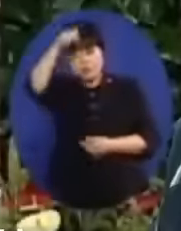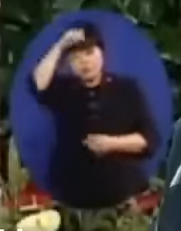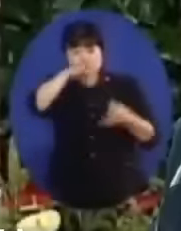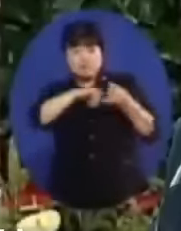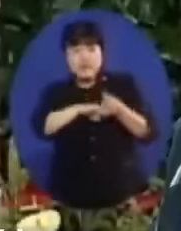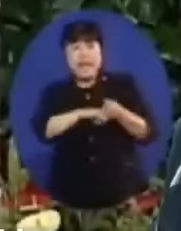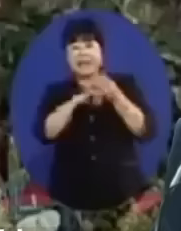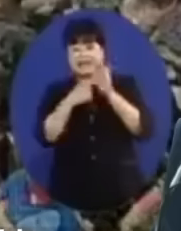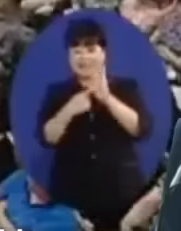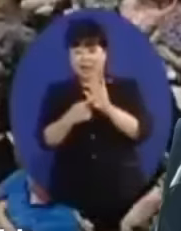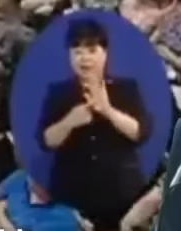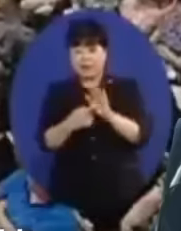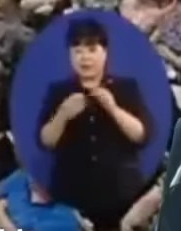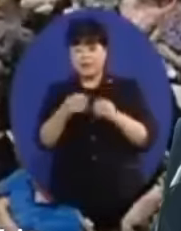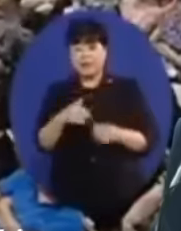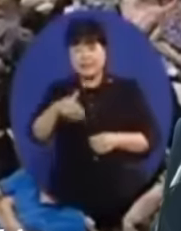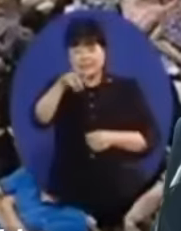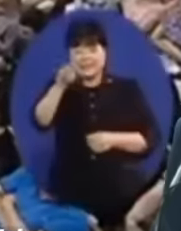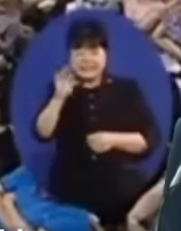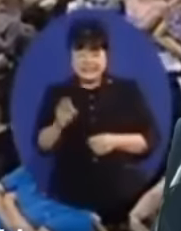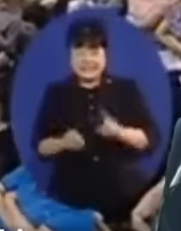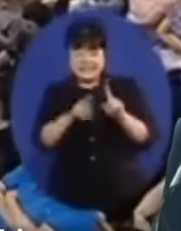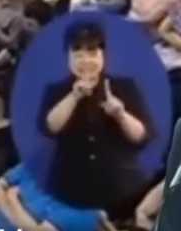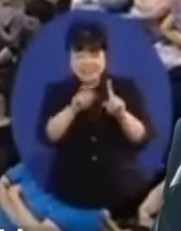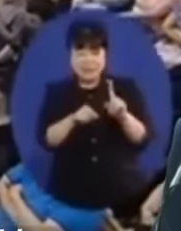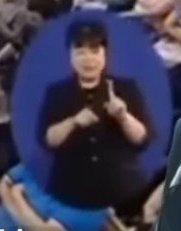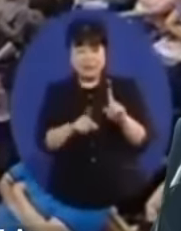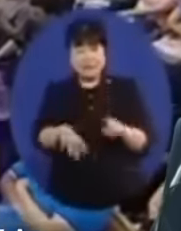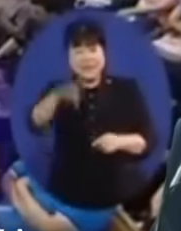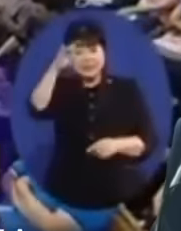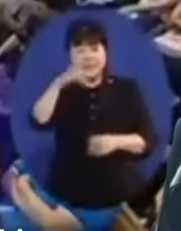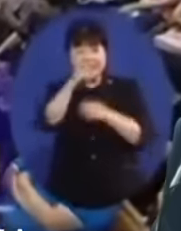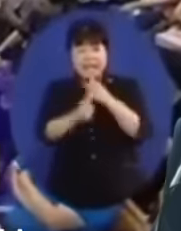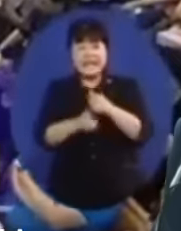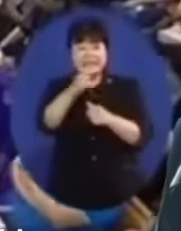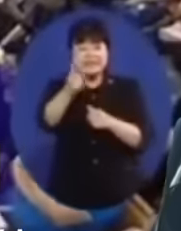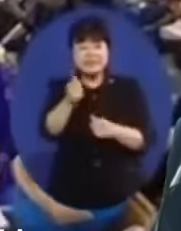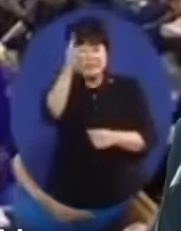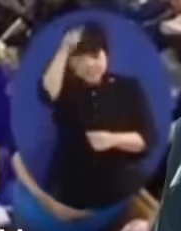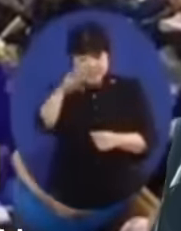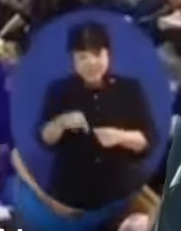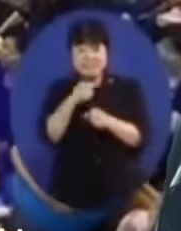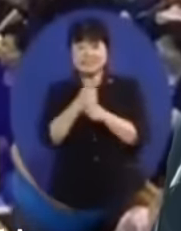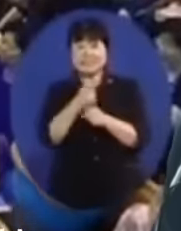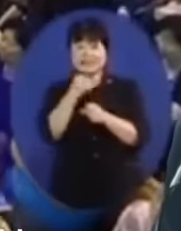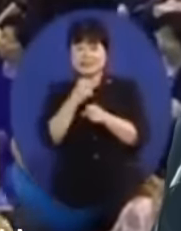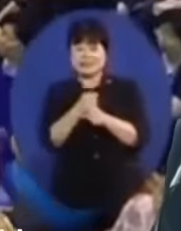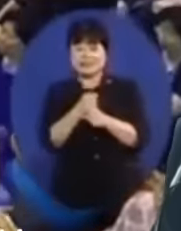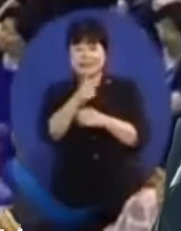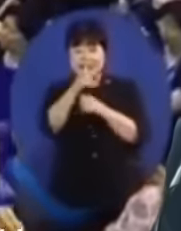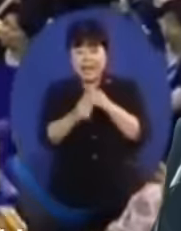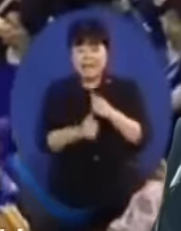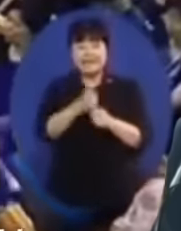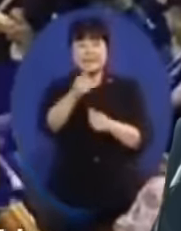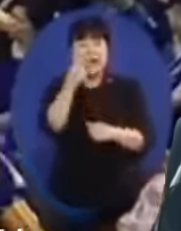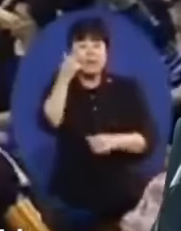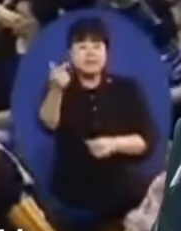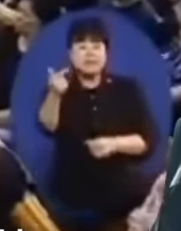것입니다. 창세기 1장 1절로 2절에 보면 태초에 하나님이 천지를 창조하시니라. 이 하나님은